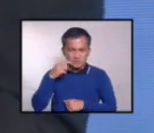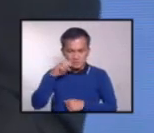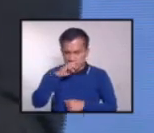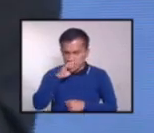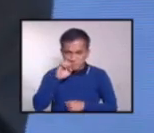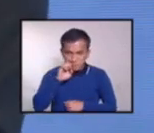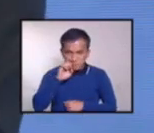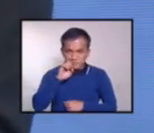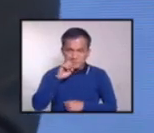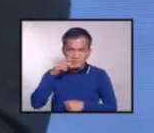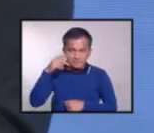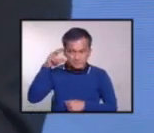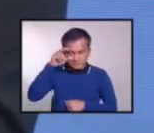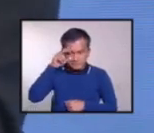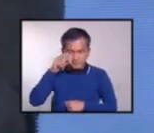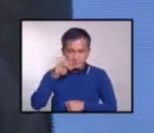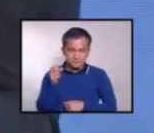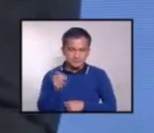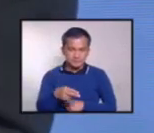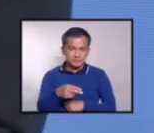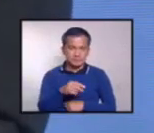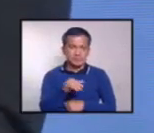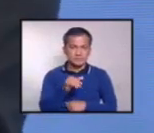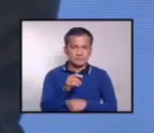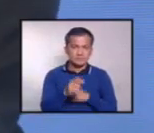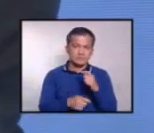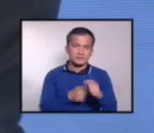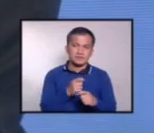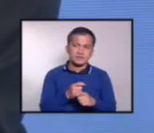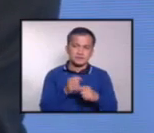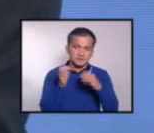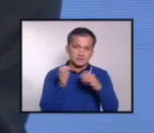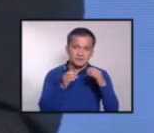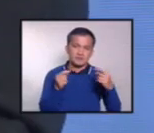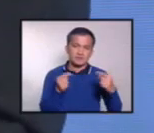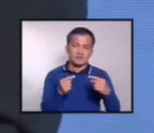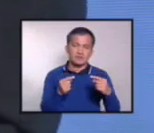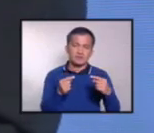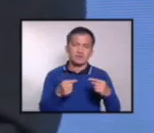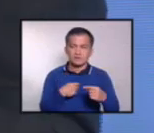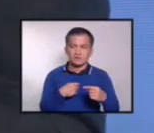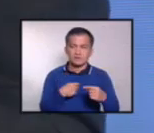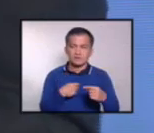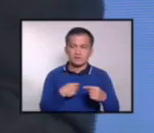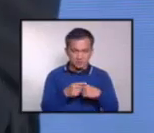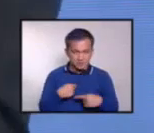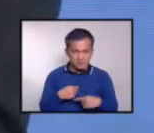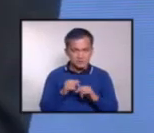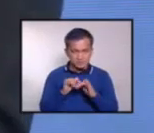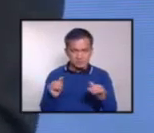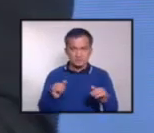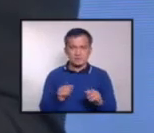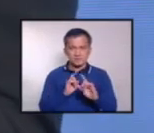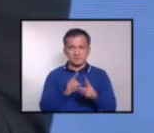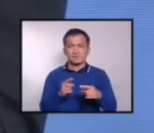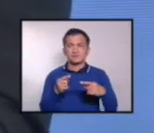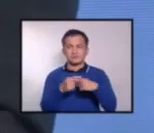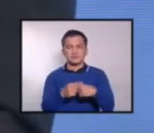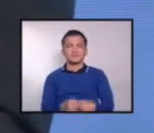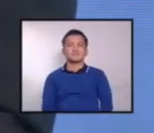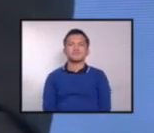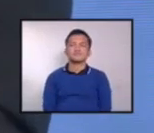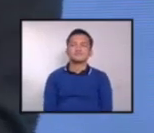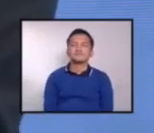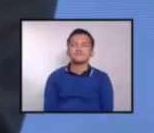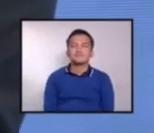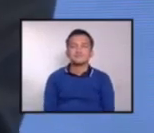or Pinoy yung nag-impose ng ganyang tipo ng drug war, tututulang ko ba? Pareho pa rin ang aking sagot, tututulang ko. Kaya,